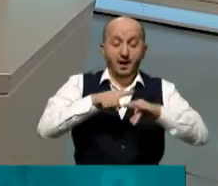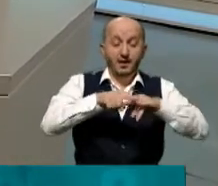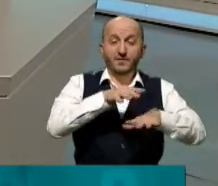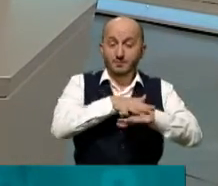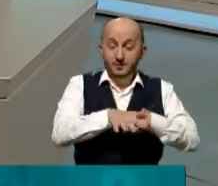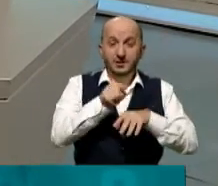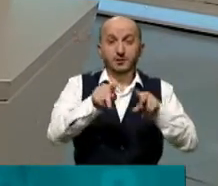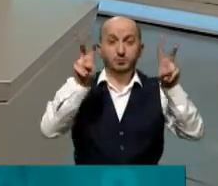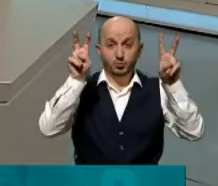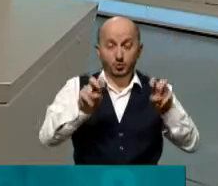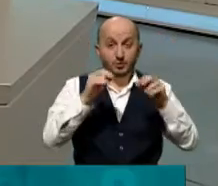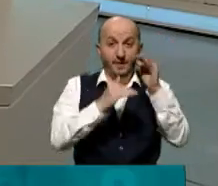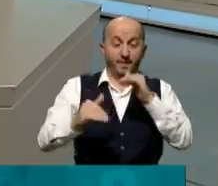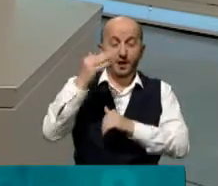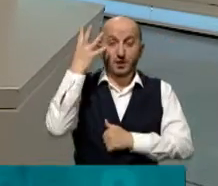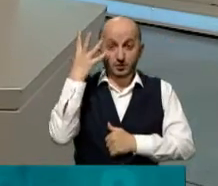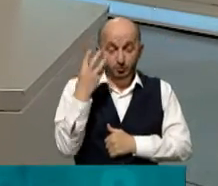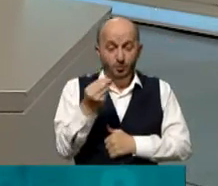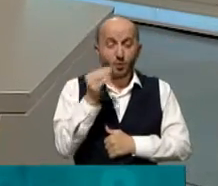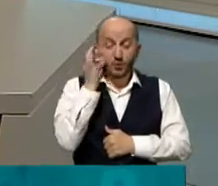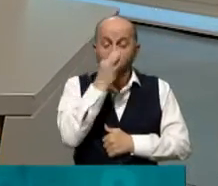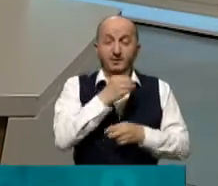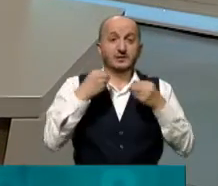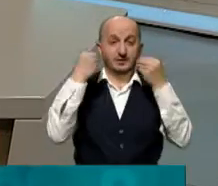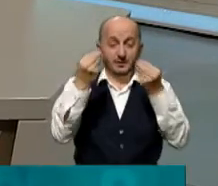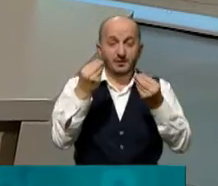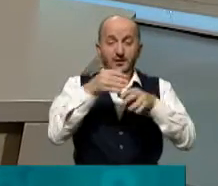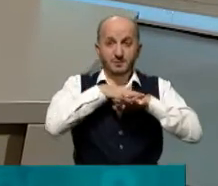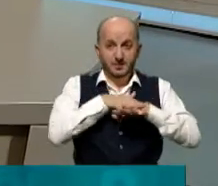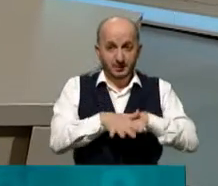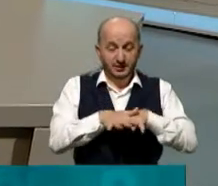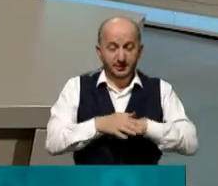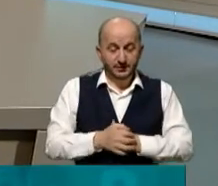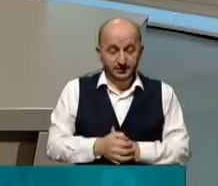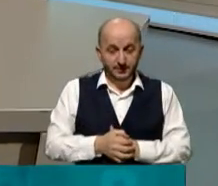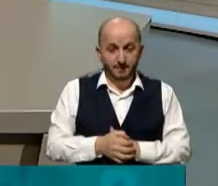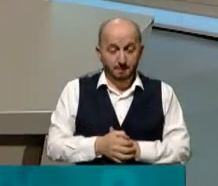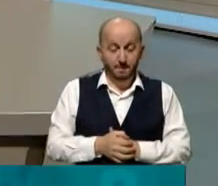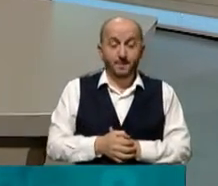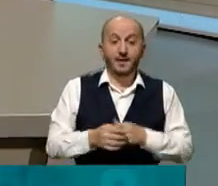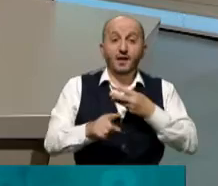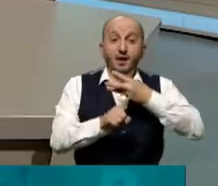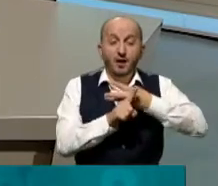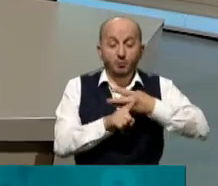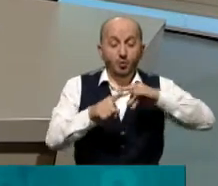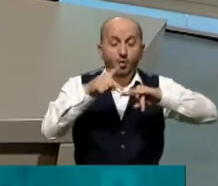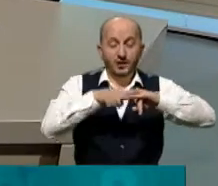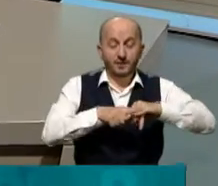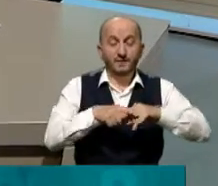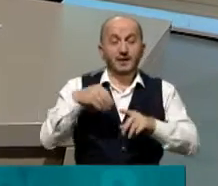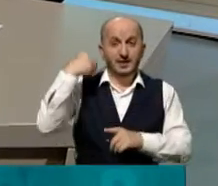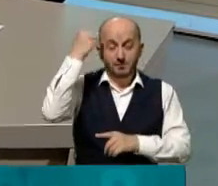bu konuda daha çok kolaylık sağlayan bir mezheptir. Bizim Ebu Hanife ve İmam